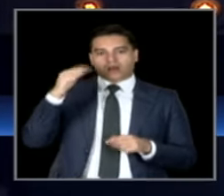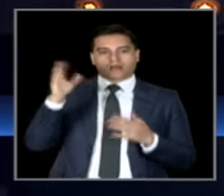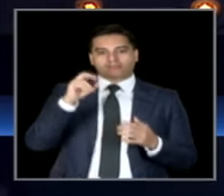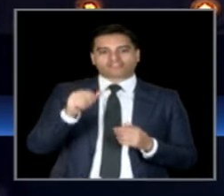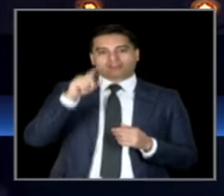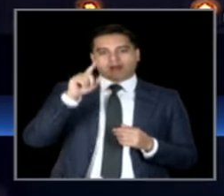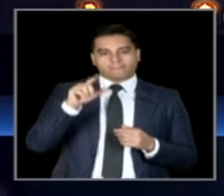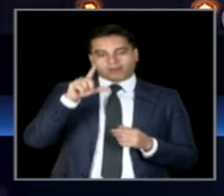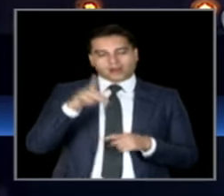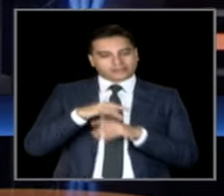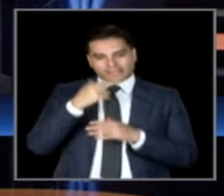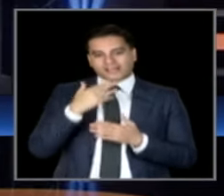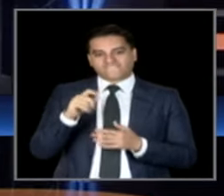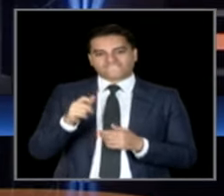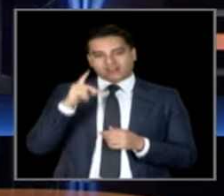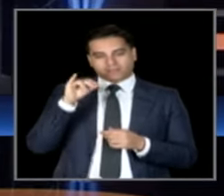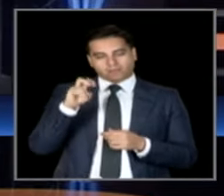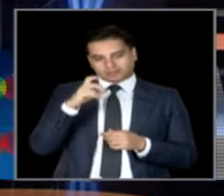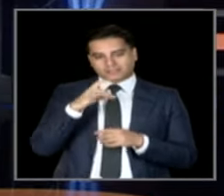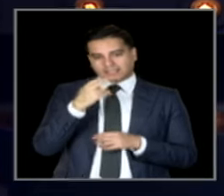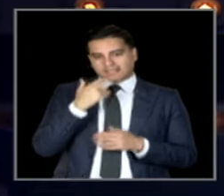هارد لك يا فاطمة الزهراء. هارد لك